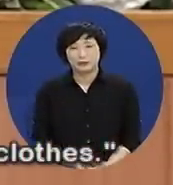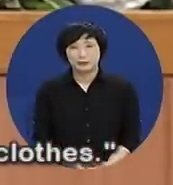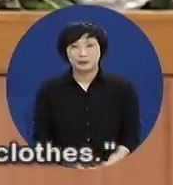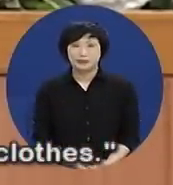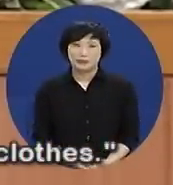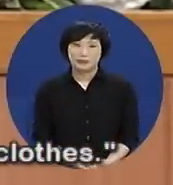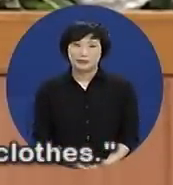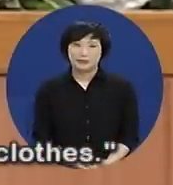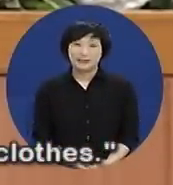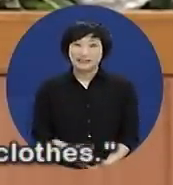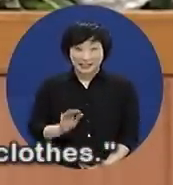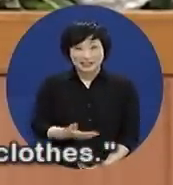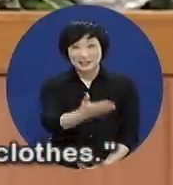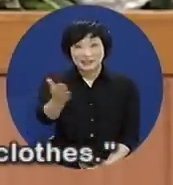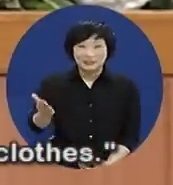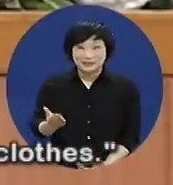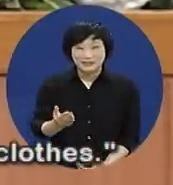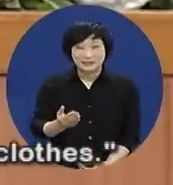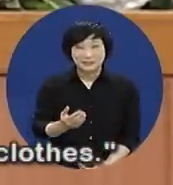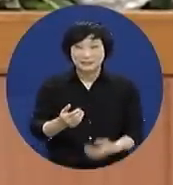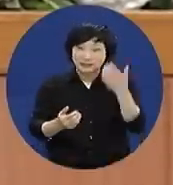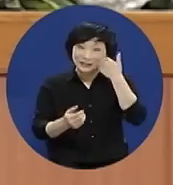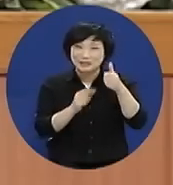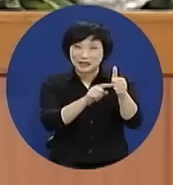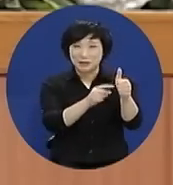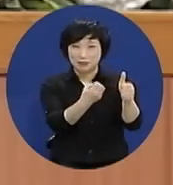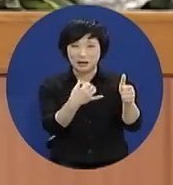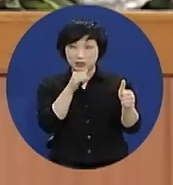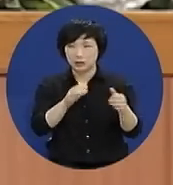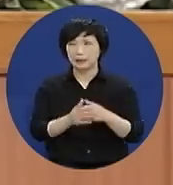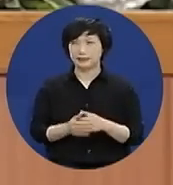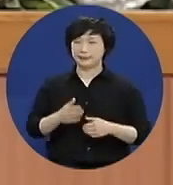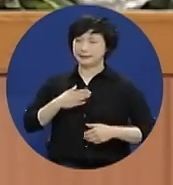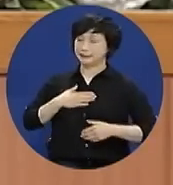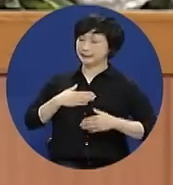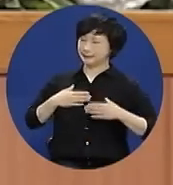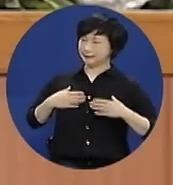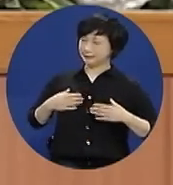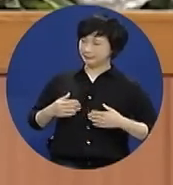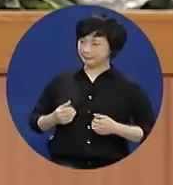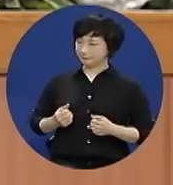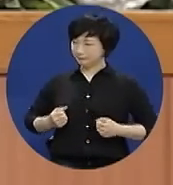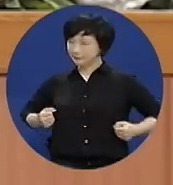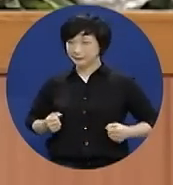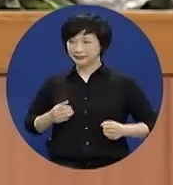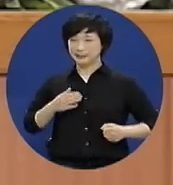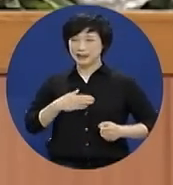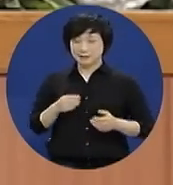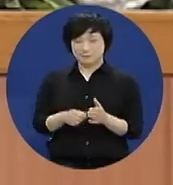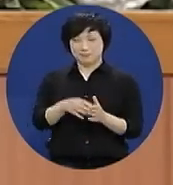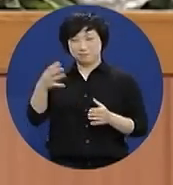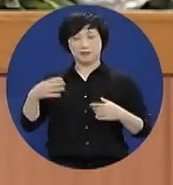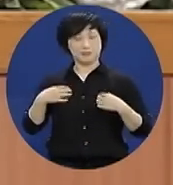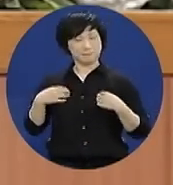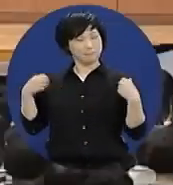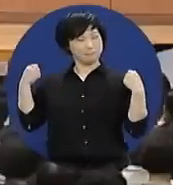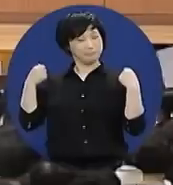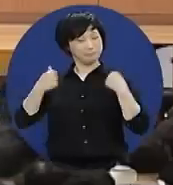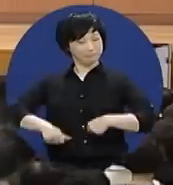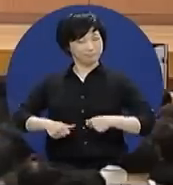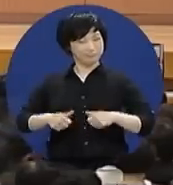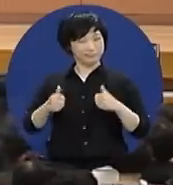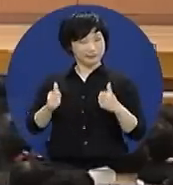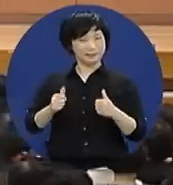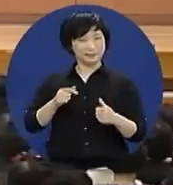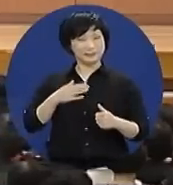かそれで人たちはこう言いませそれでもプランドの服を着なくちゃ品があるように